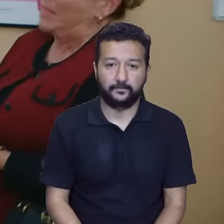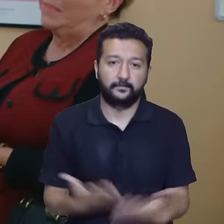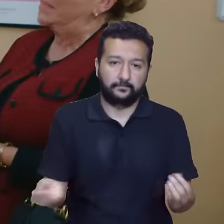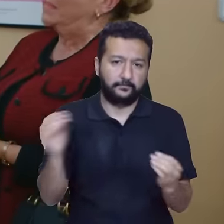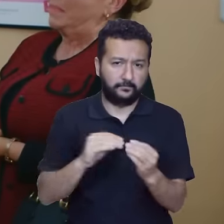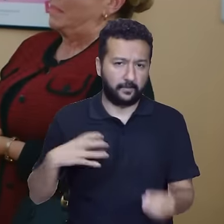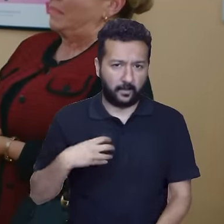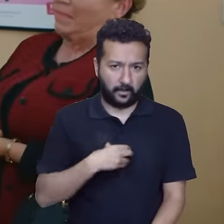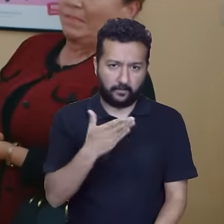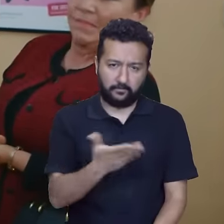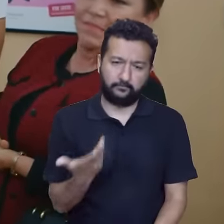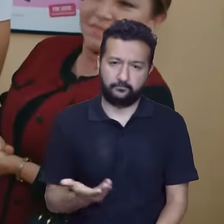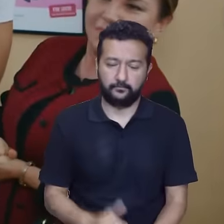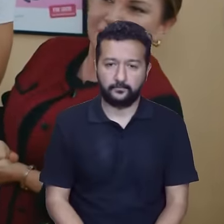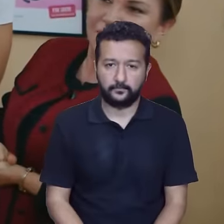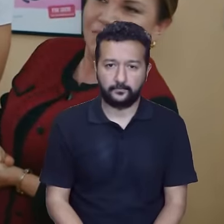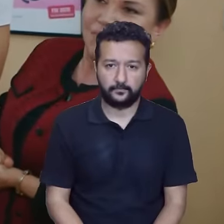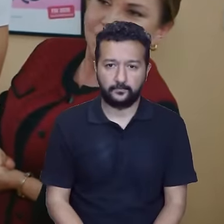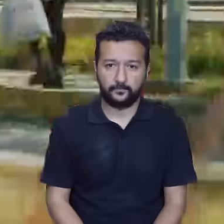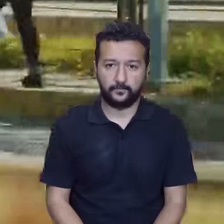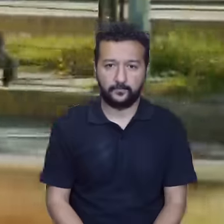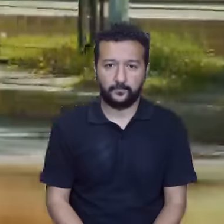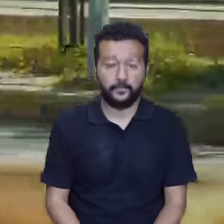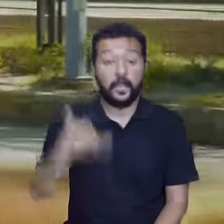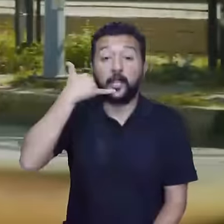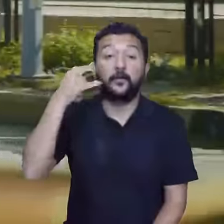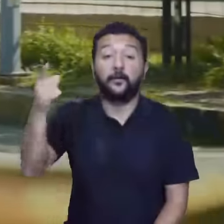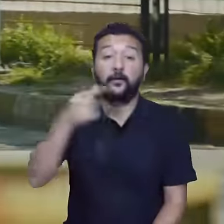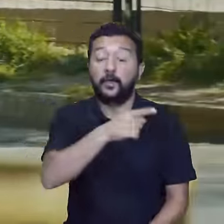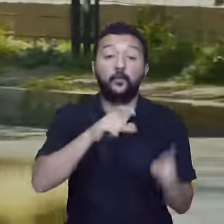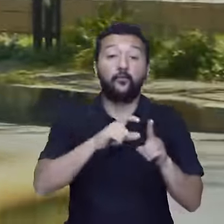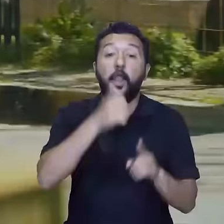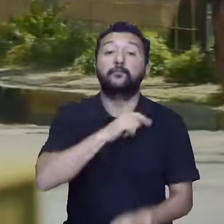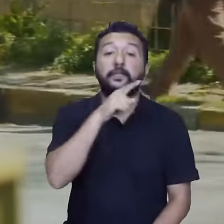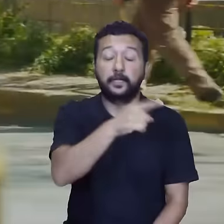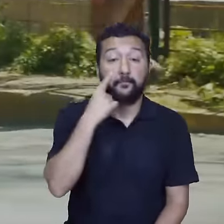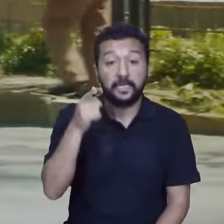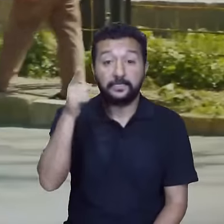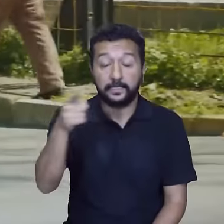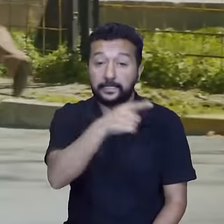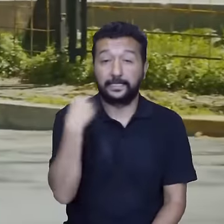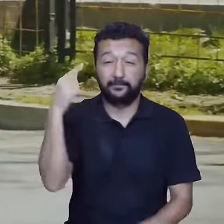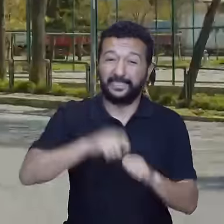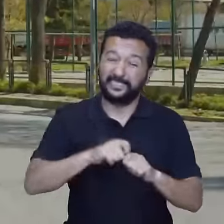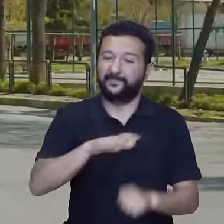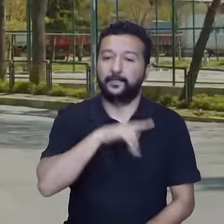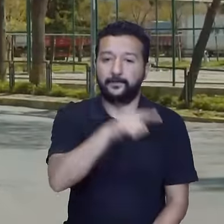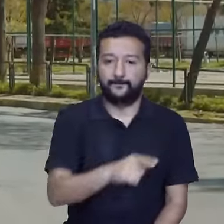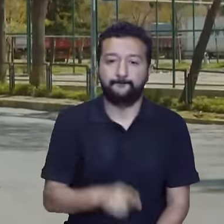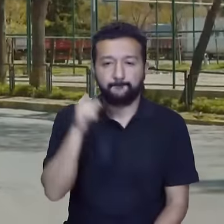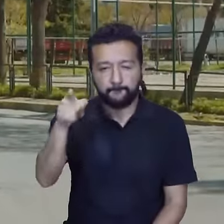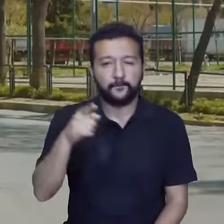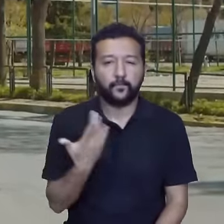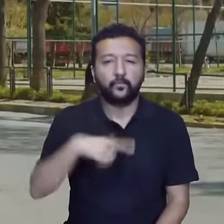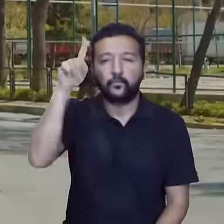Daha neler anne. Yandan dışarıya göz attı. Alo, Dümbüllü abi. Baksana abi, yeni bir iş var ya. Ha,